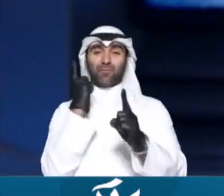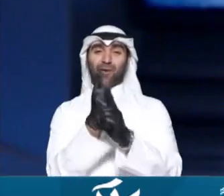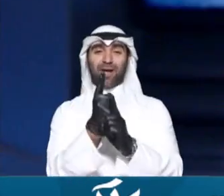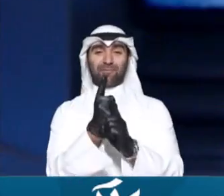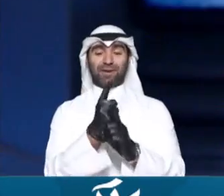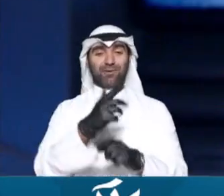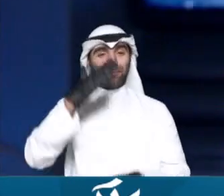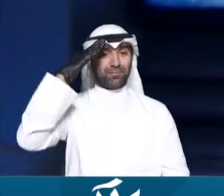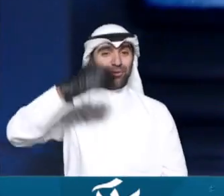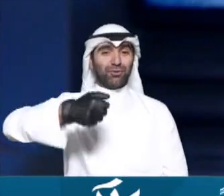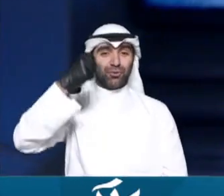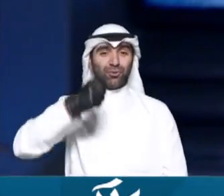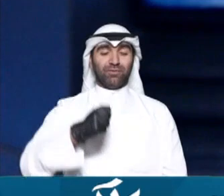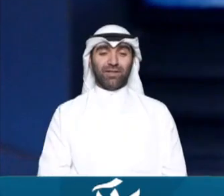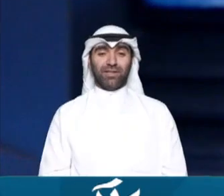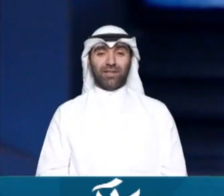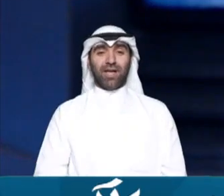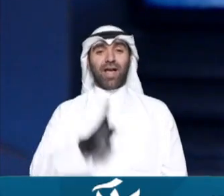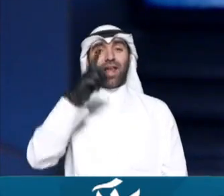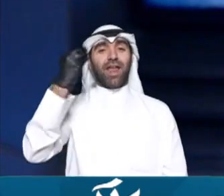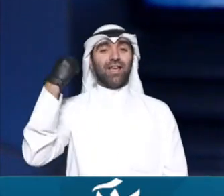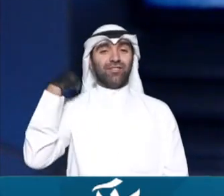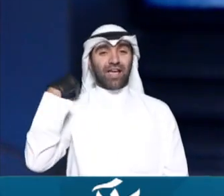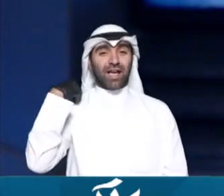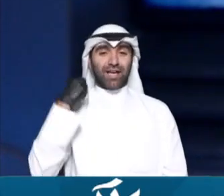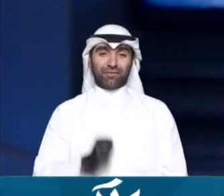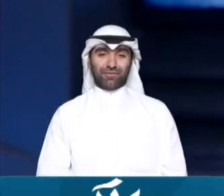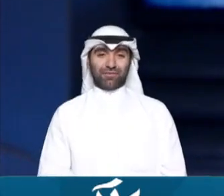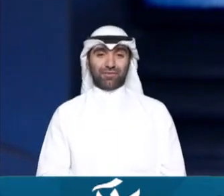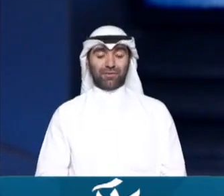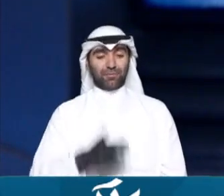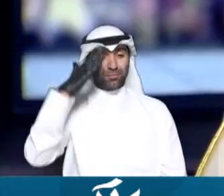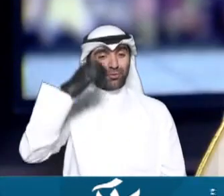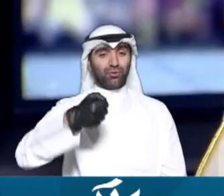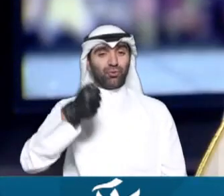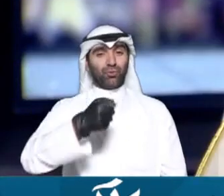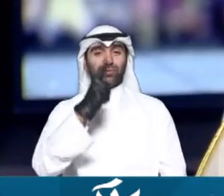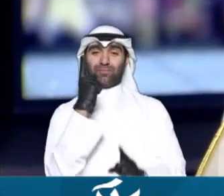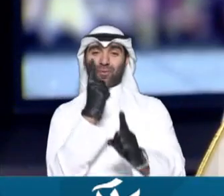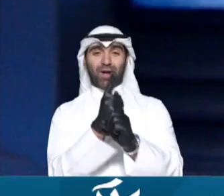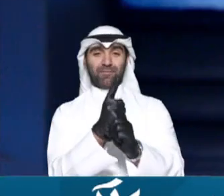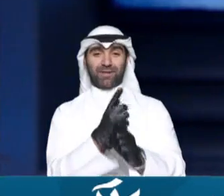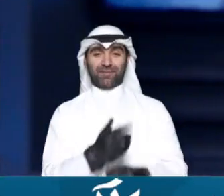القطان، جزاك الله خير، وكل الشكر والتقدير لشخصك الكريم. شكرا لك طال عمرك. الله يسلمك.